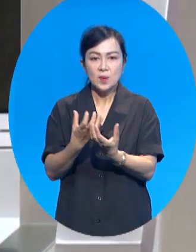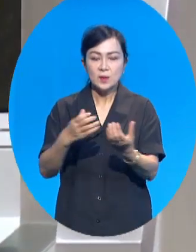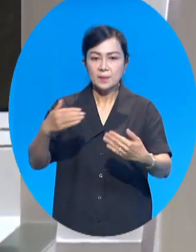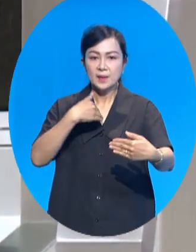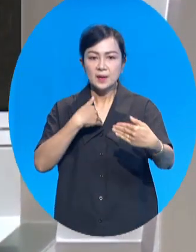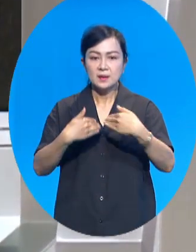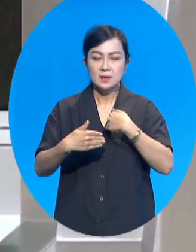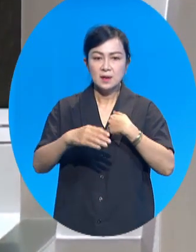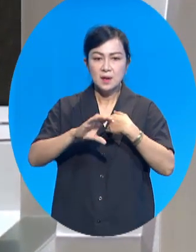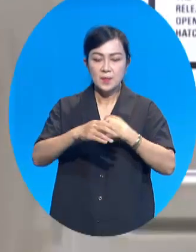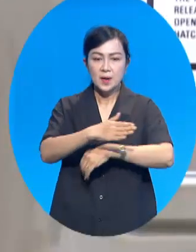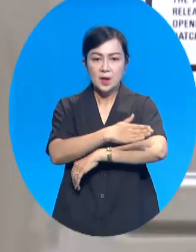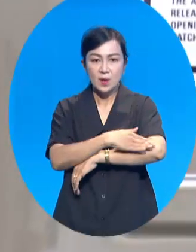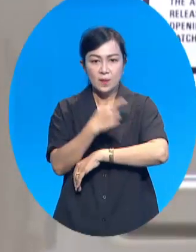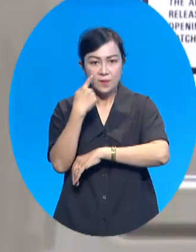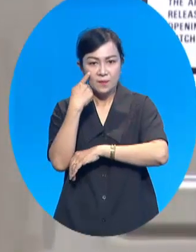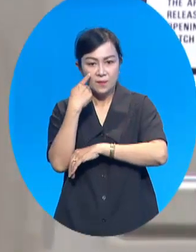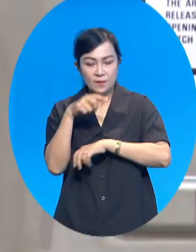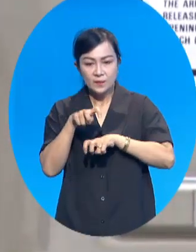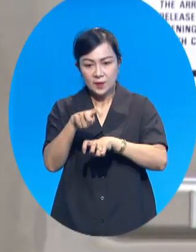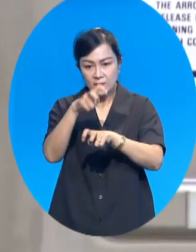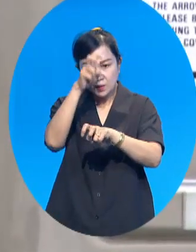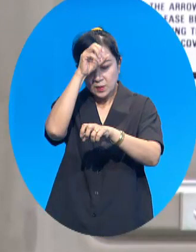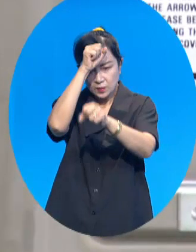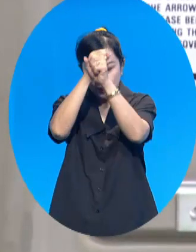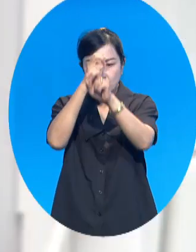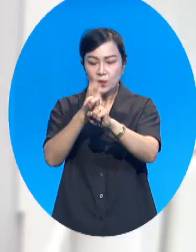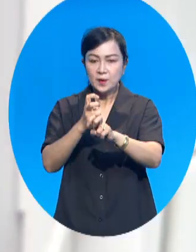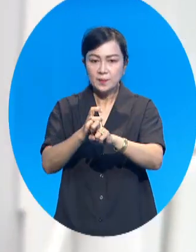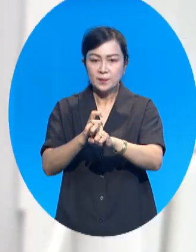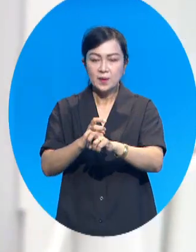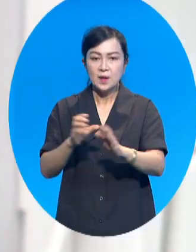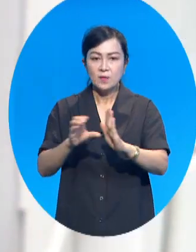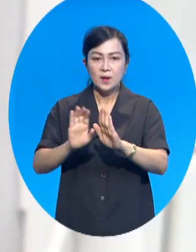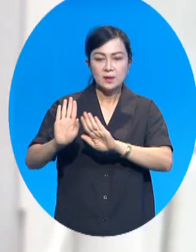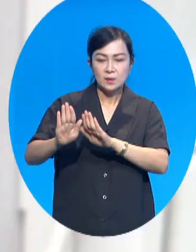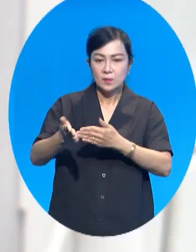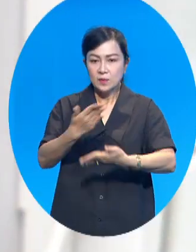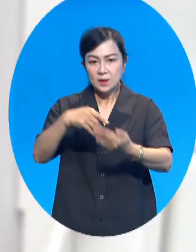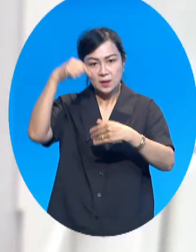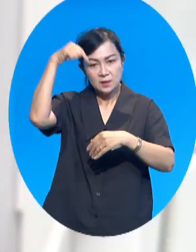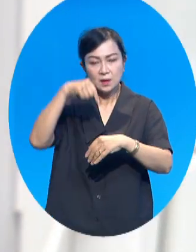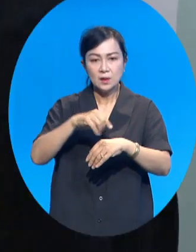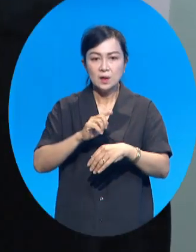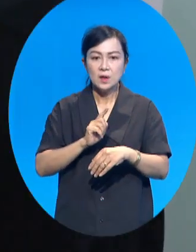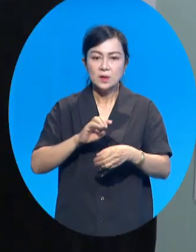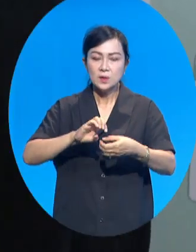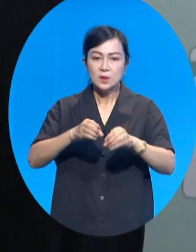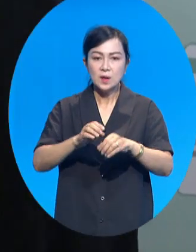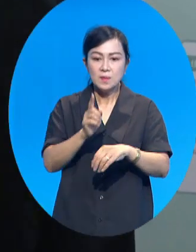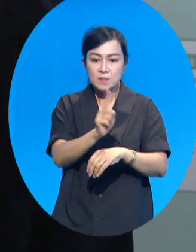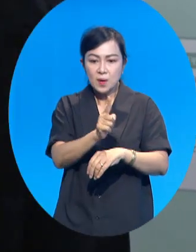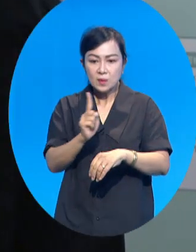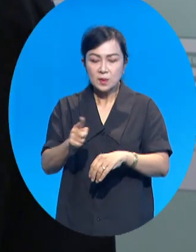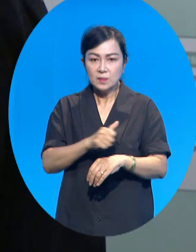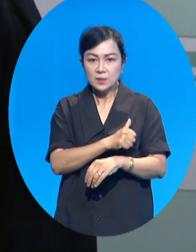làm ảnh hưởng đến các thiết bị hỗ trợ thoát hiểm về phía cơ quan quản lý cơ quan phụ trách phòng cháy chữa cháy tại Nhật Bản chủ trương lắp đặt hệ thống báo động